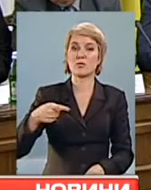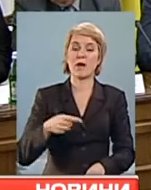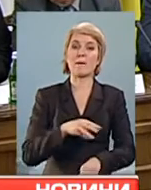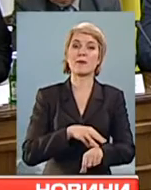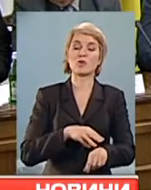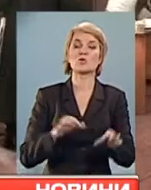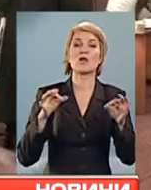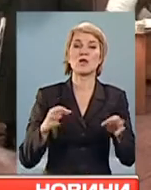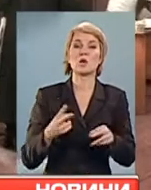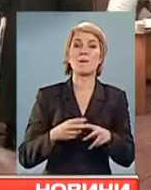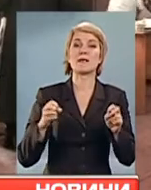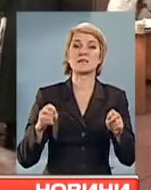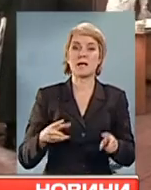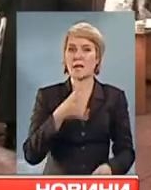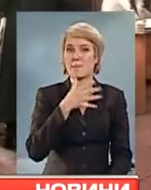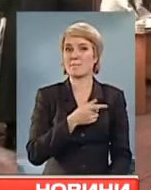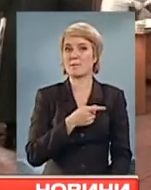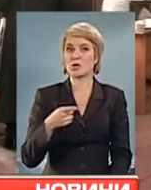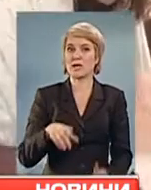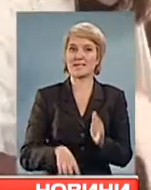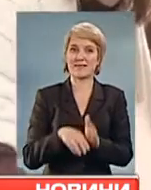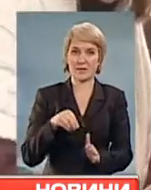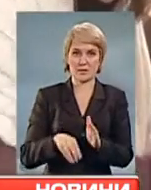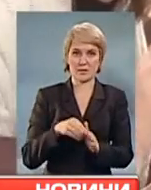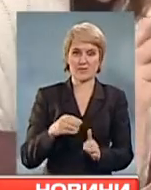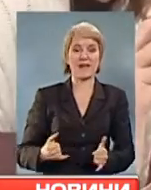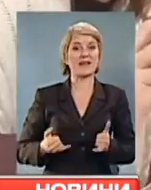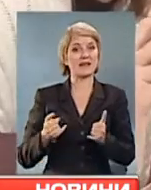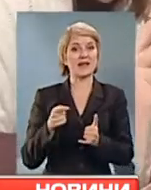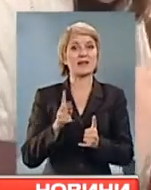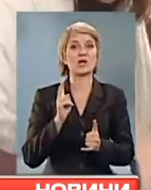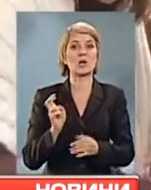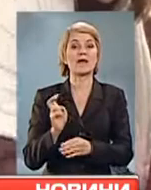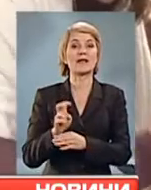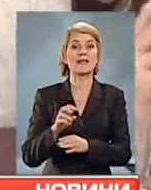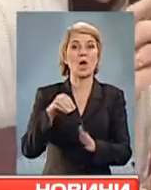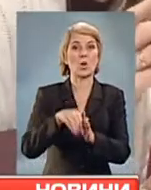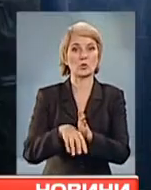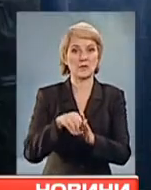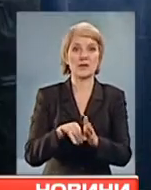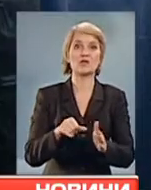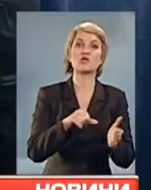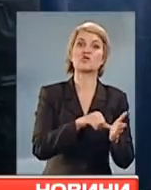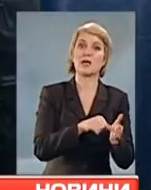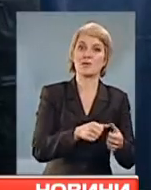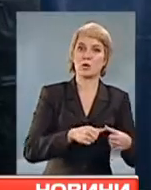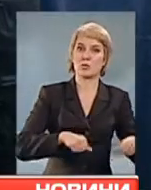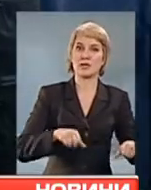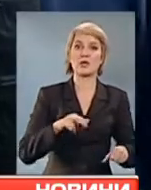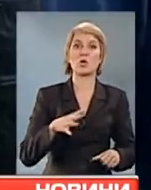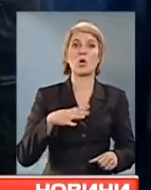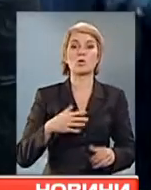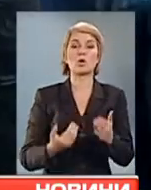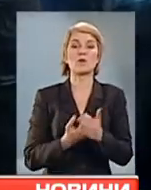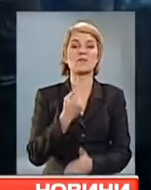правоохоронців належної безпеки під час виборів, як для тих, хто йде голосувати, так і членів комісій. Яценюк очікує на нові спроби дестабілізації